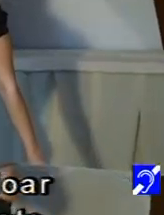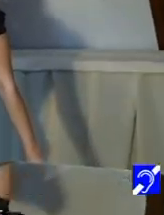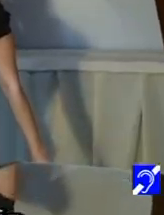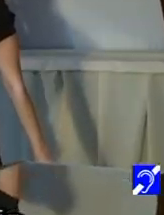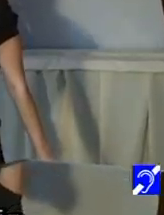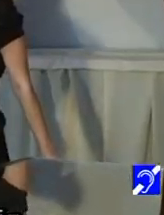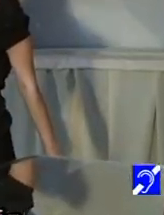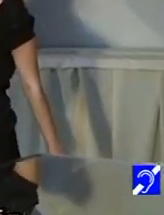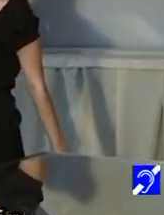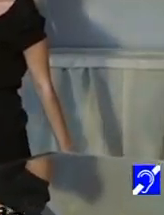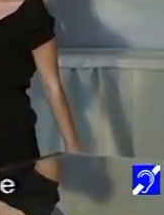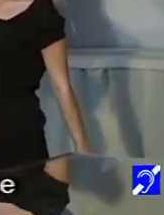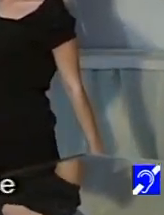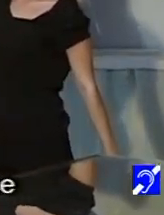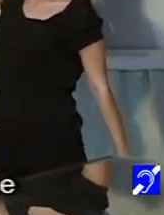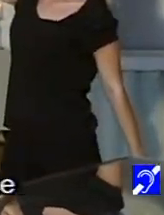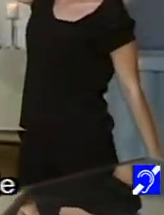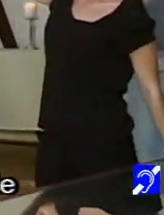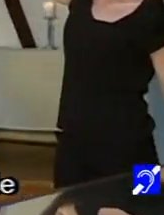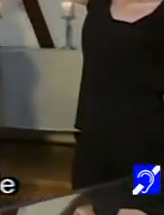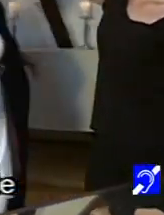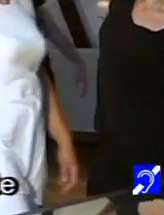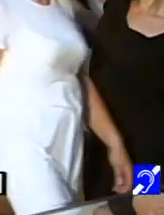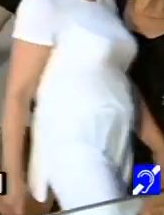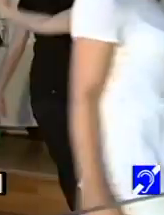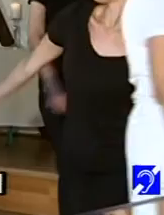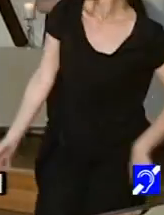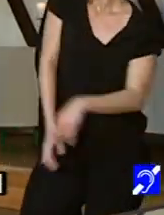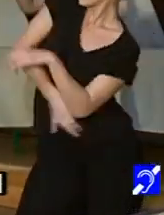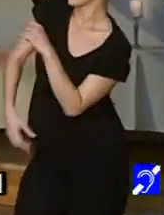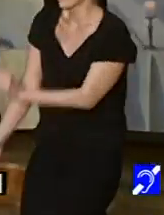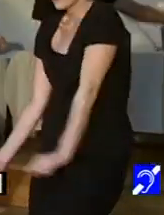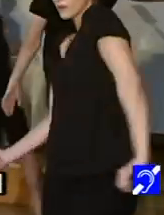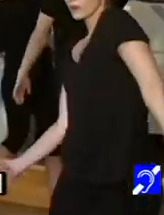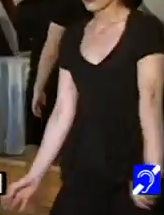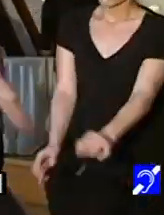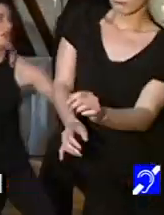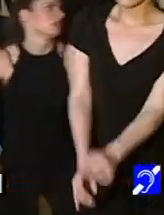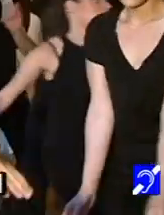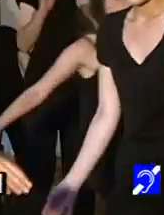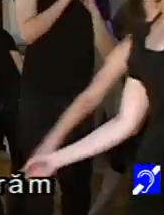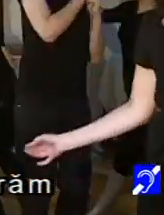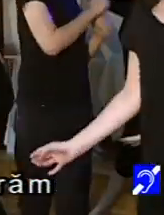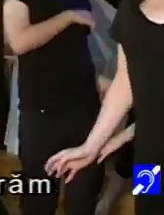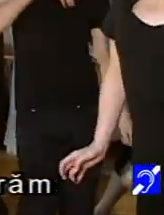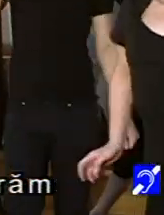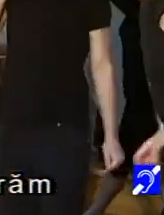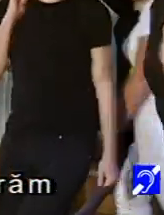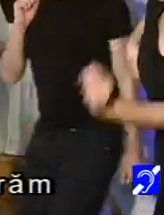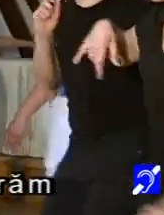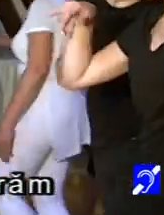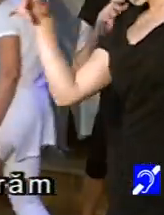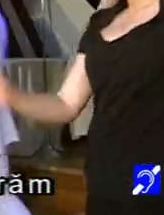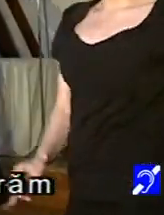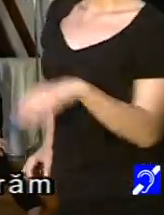zu wenig gewesen und dann haben wir überlegt, wie kann man das einfach erweitern. Und dann sind wir auf die Idee gekommen,